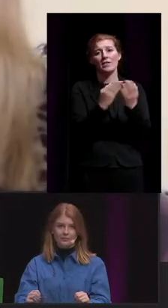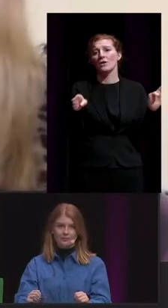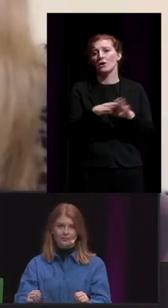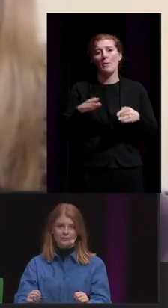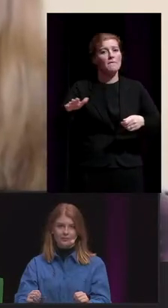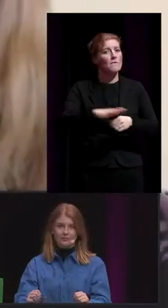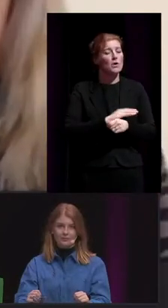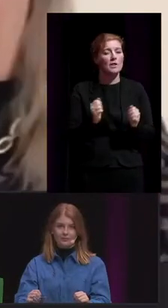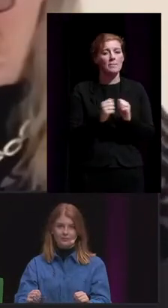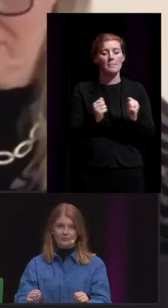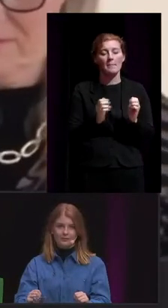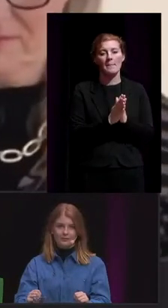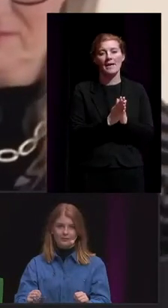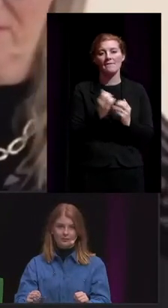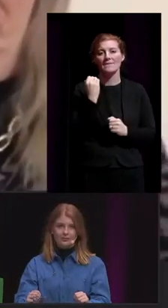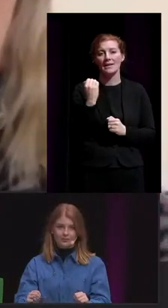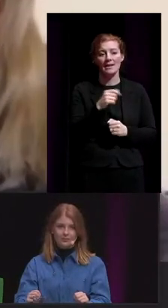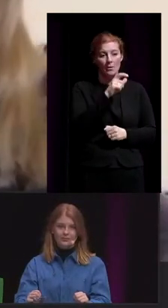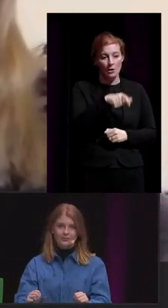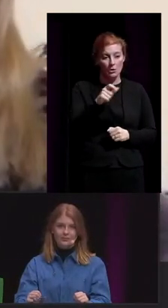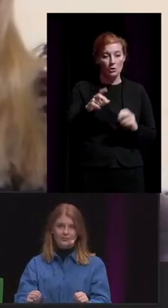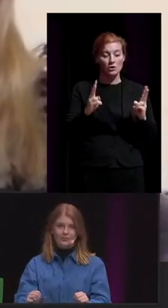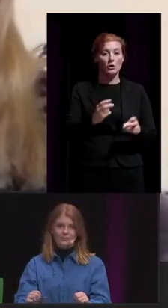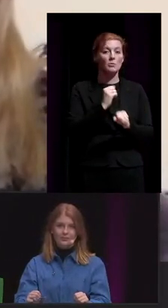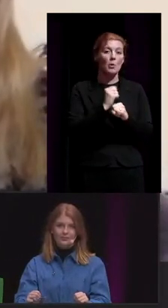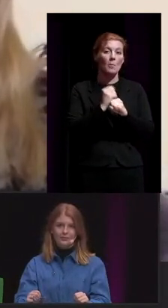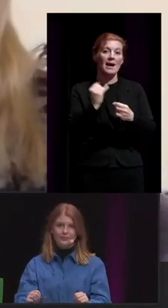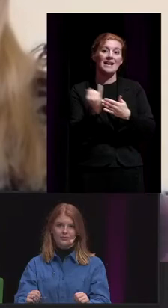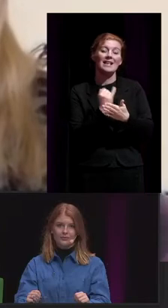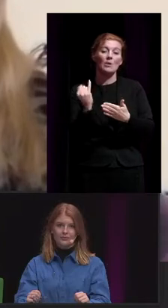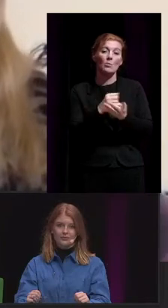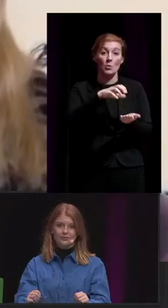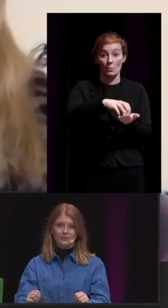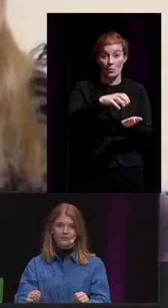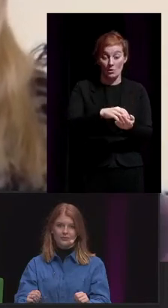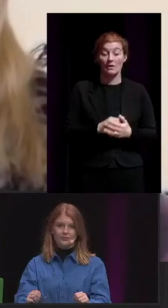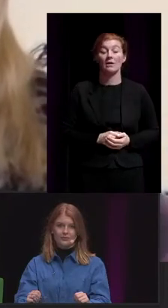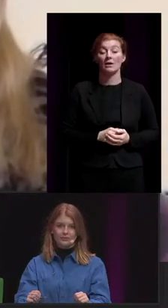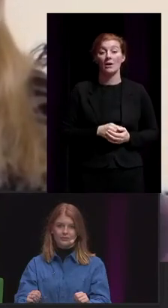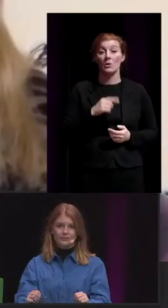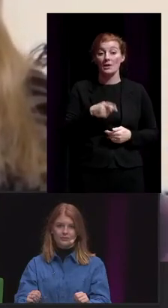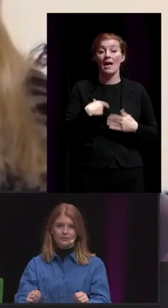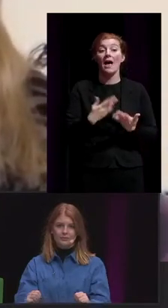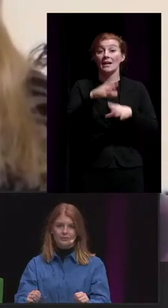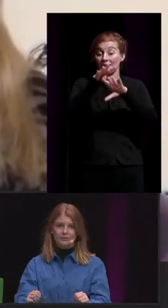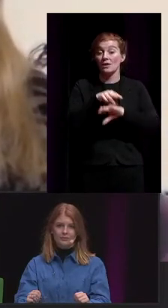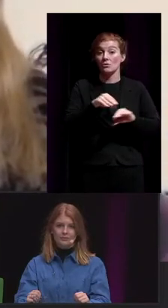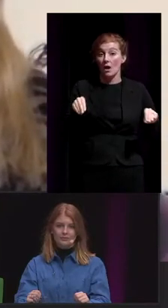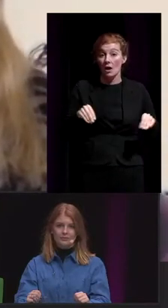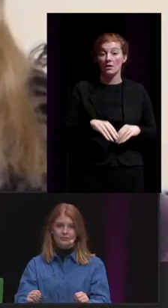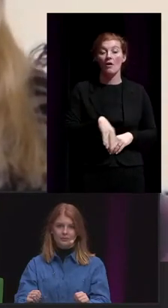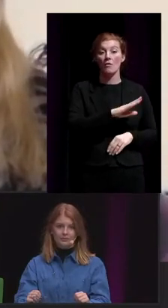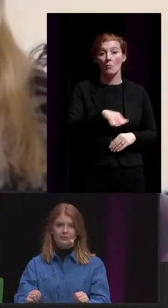viktiga personer i våra kommuner som jobbar för att skapa förutsättningar för barnkonventionen. Och det är ett resultat av